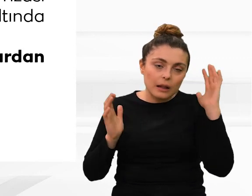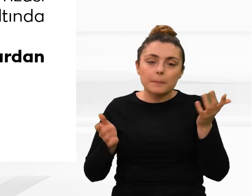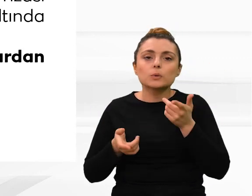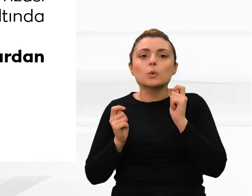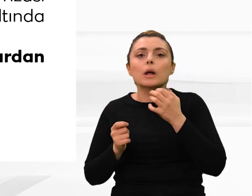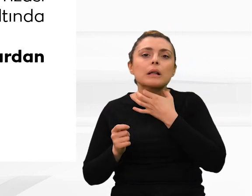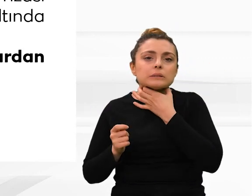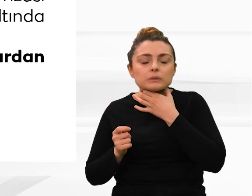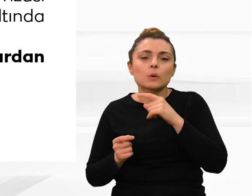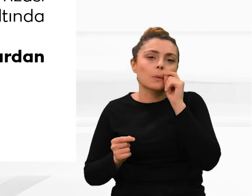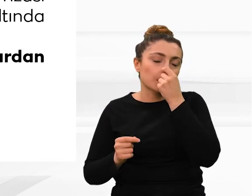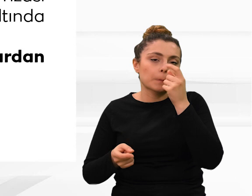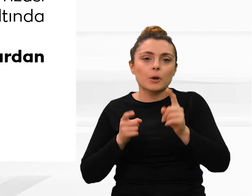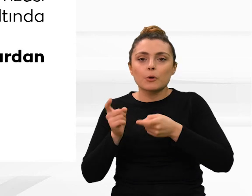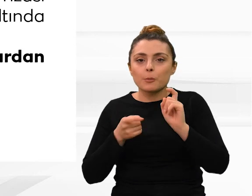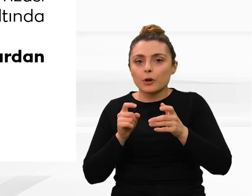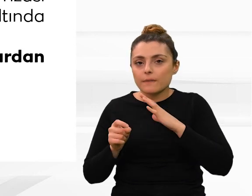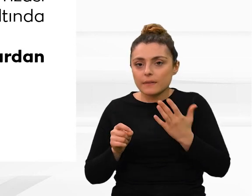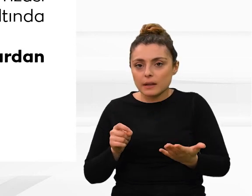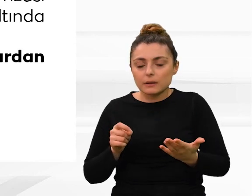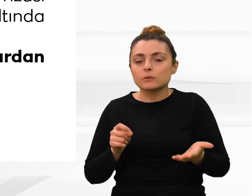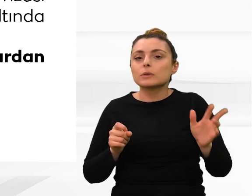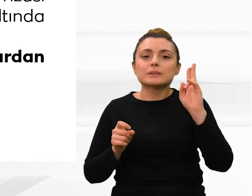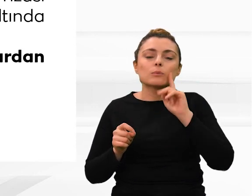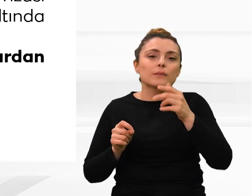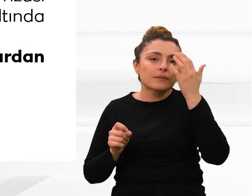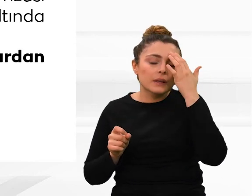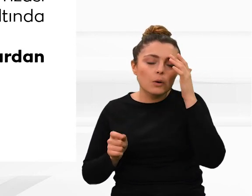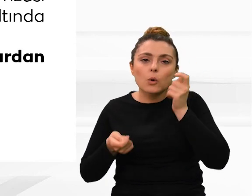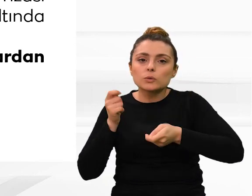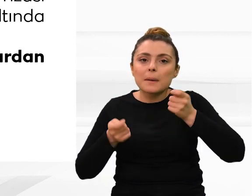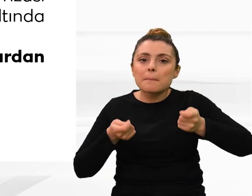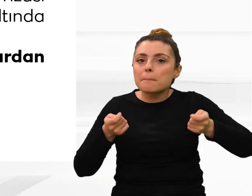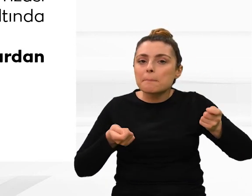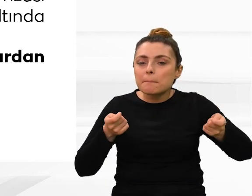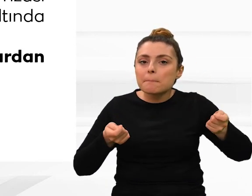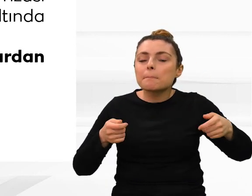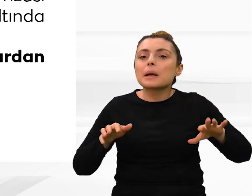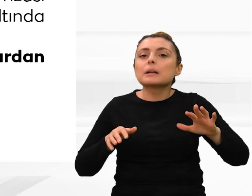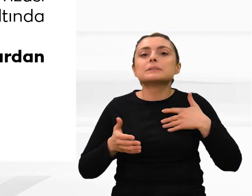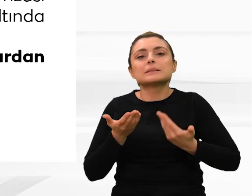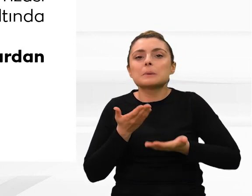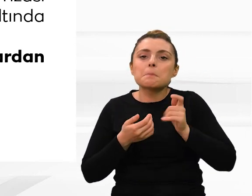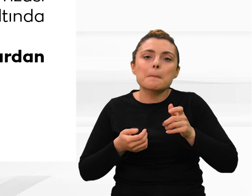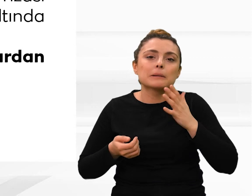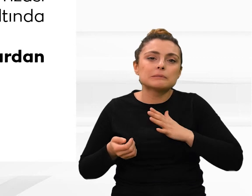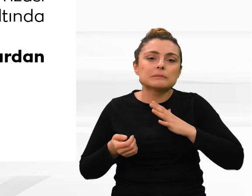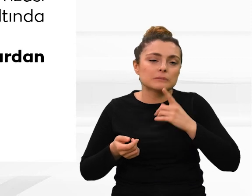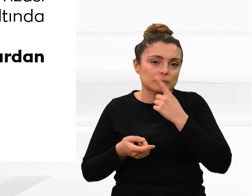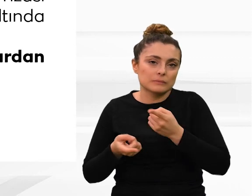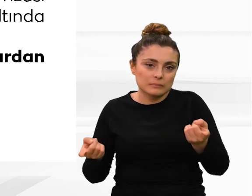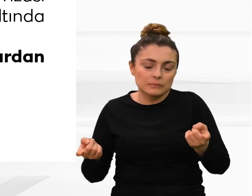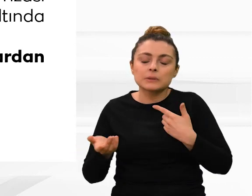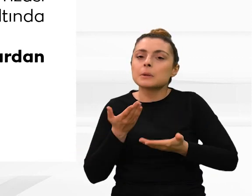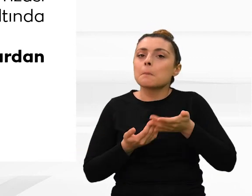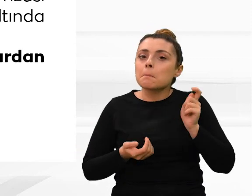Hatta zor durumda olduğunda kolaylıkla tespit ediyor sonra bilgiler muhacirlere ödemeye ödemediği de yardım yapmak istediklerinde değilim